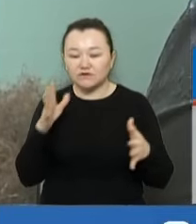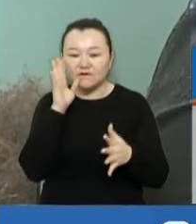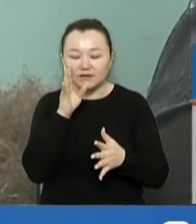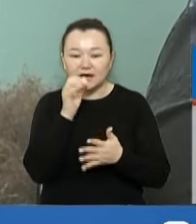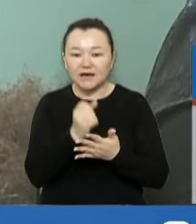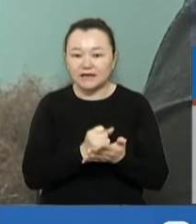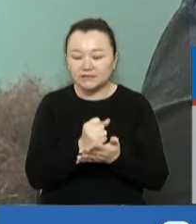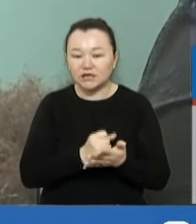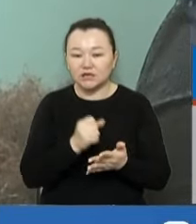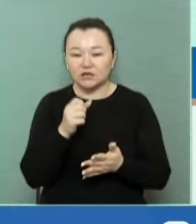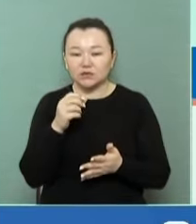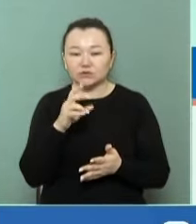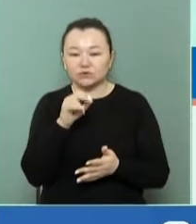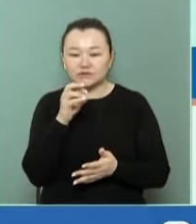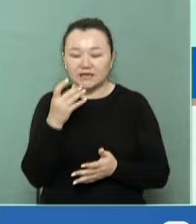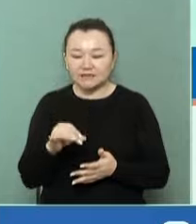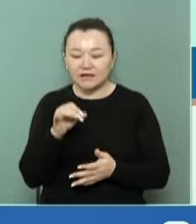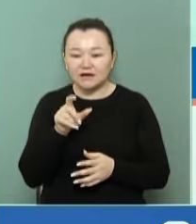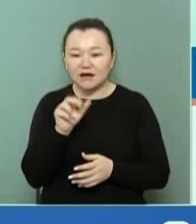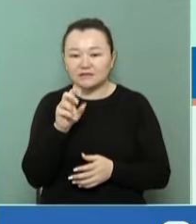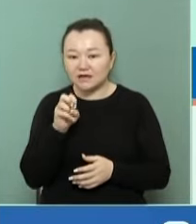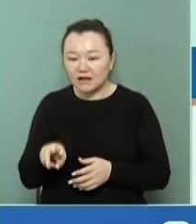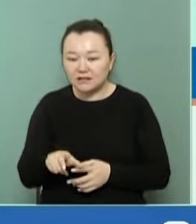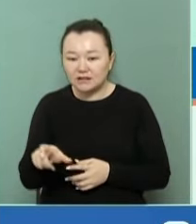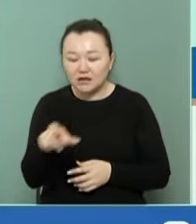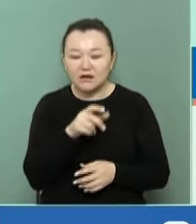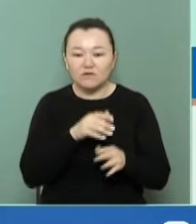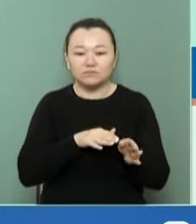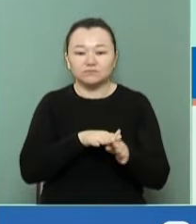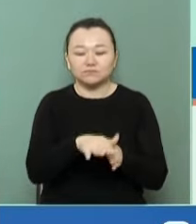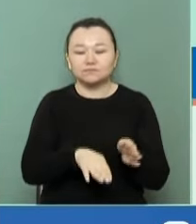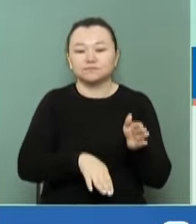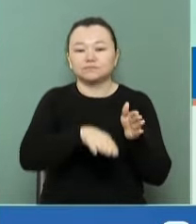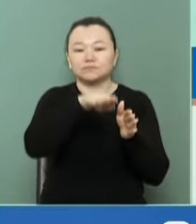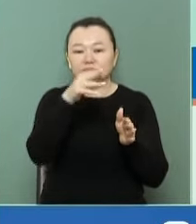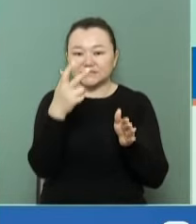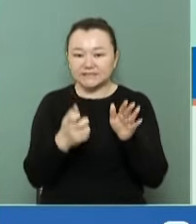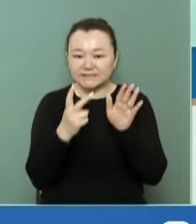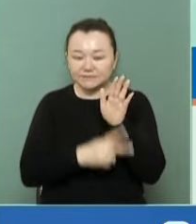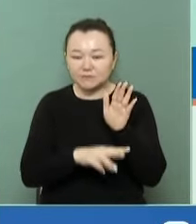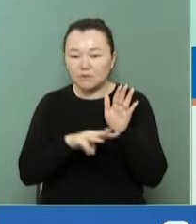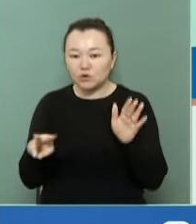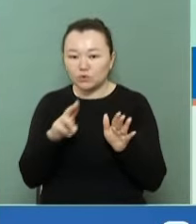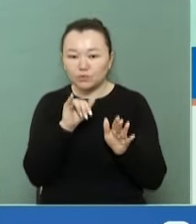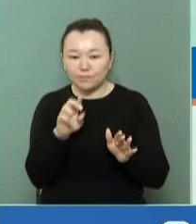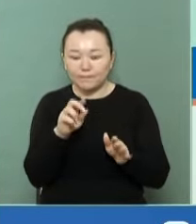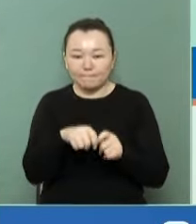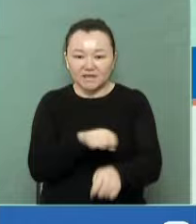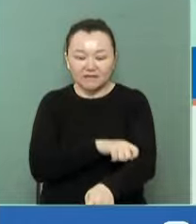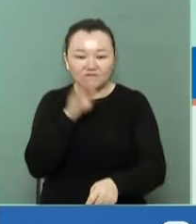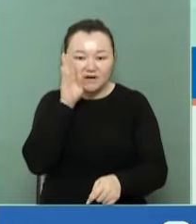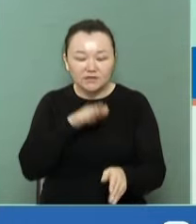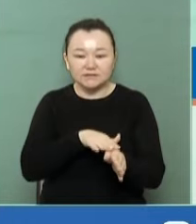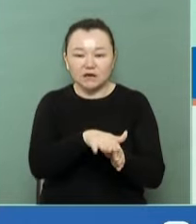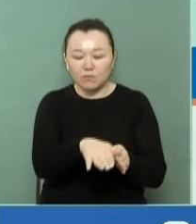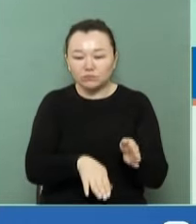на Туркестанскую магистральную канал. Заполняемость Багенского водохранилища составляет 370 миллионов кубометров воды. Заполнить